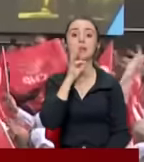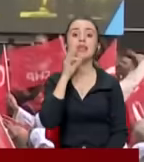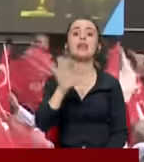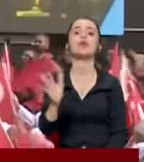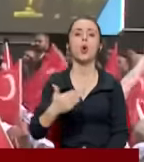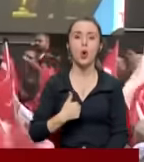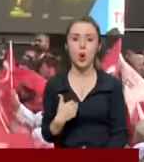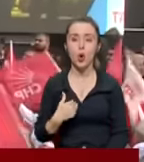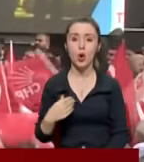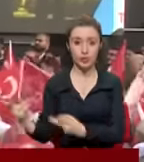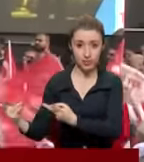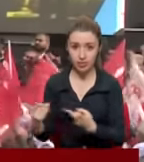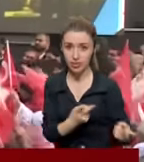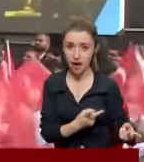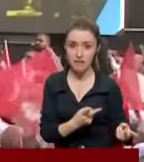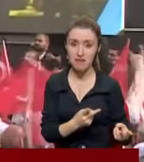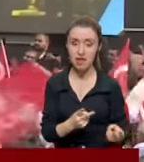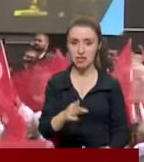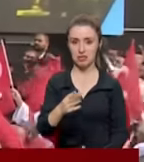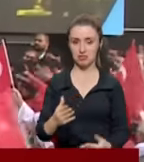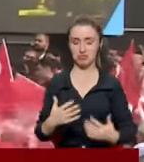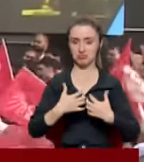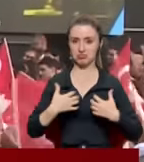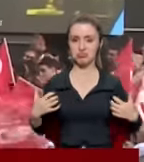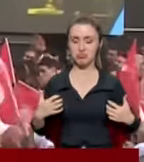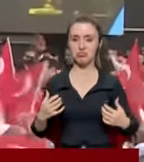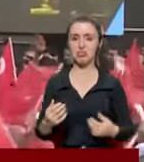benzemeyiz davetimiz de asildir